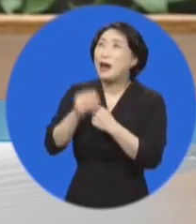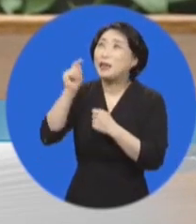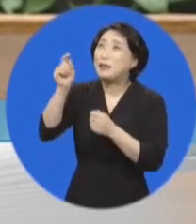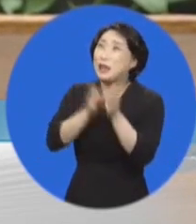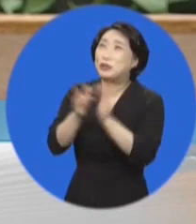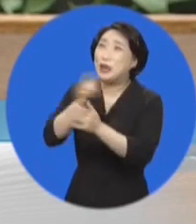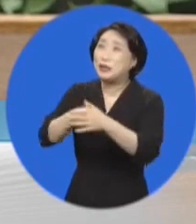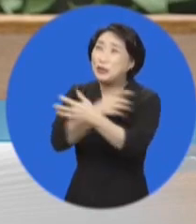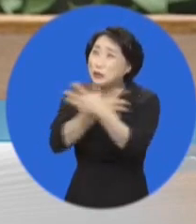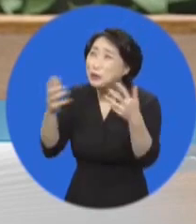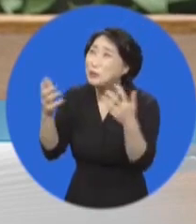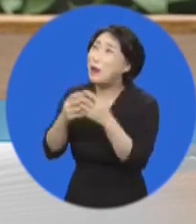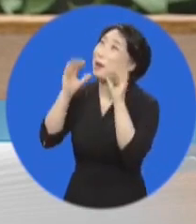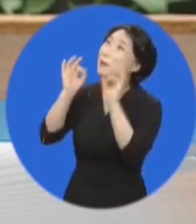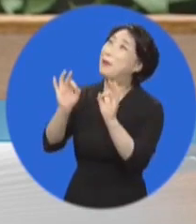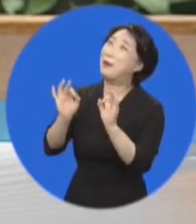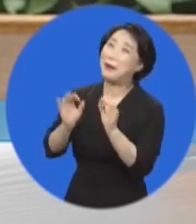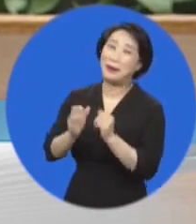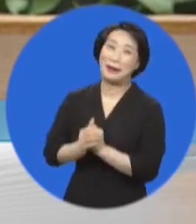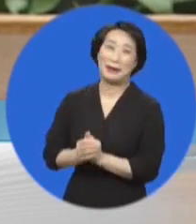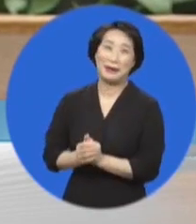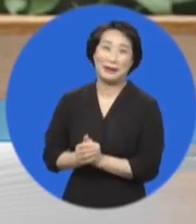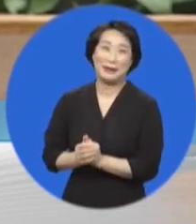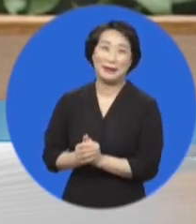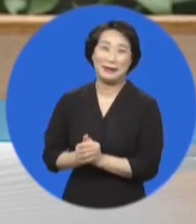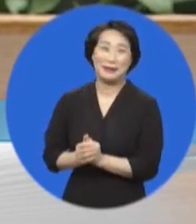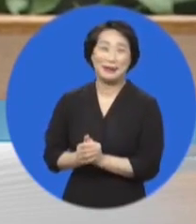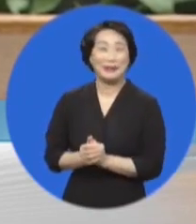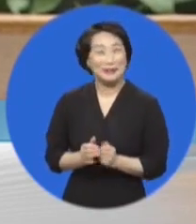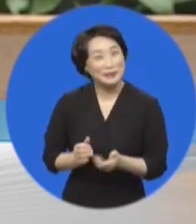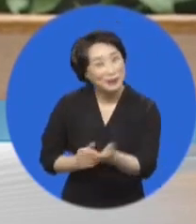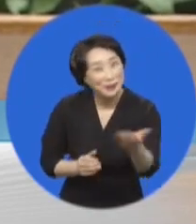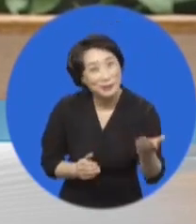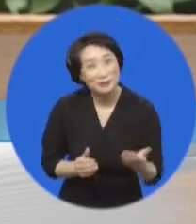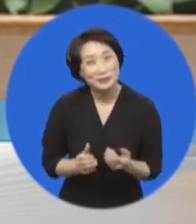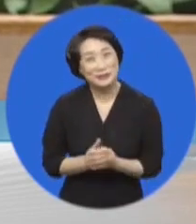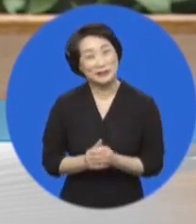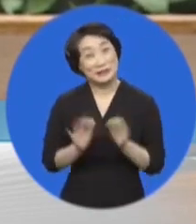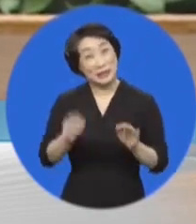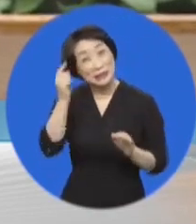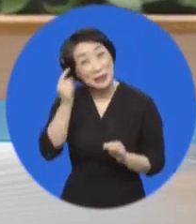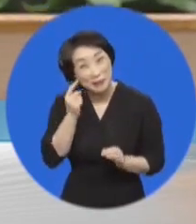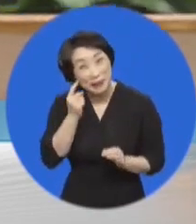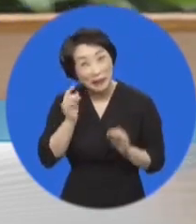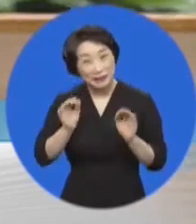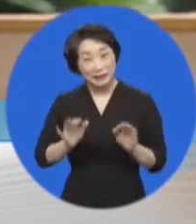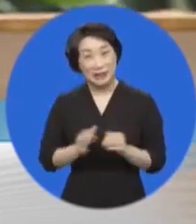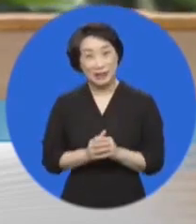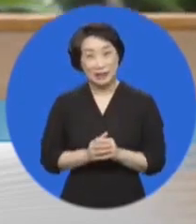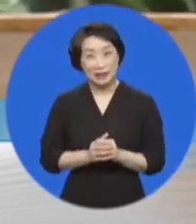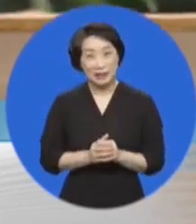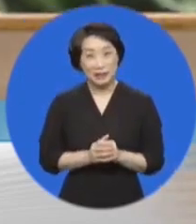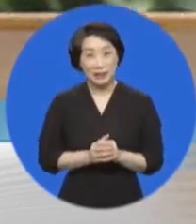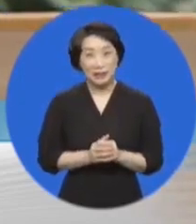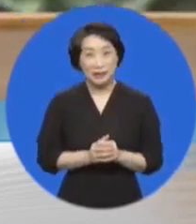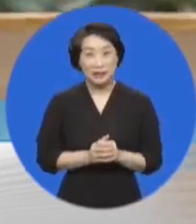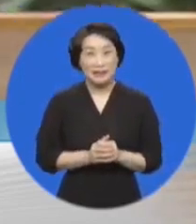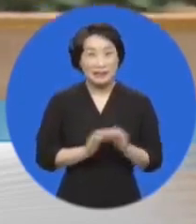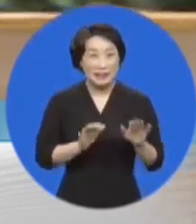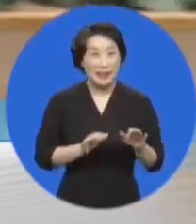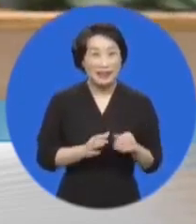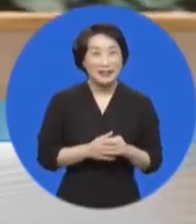안에 충만하다라는 거예요. 여러분 보세요. 세상에